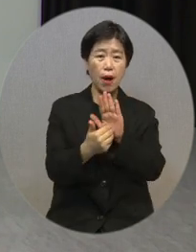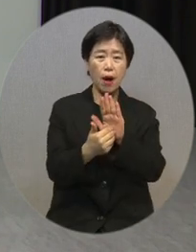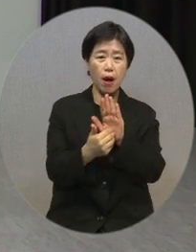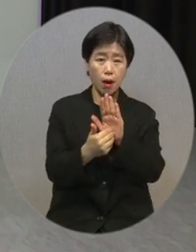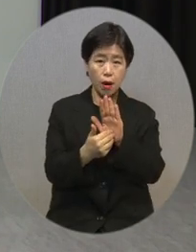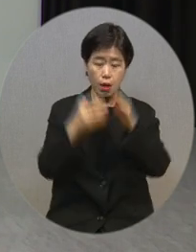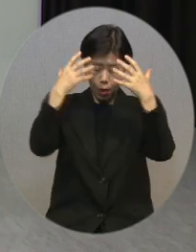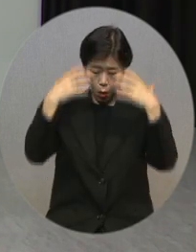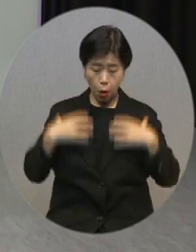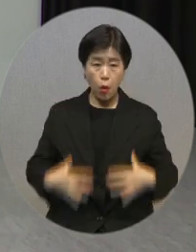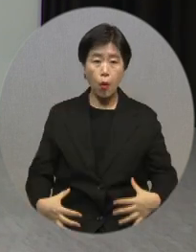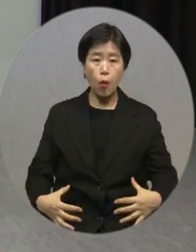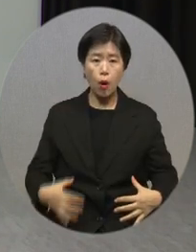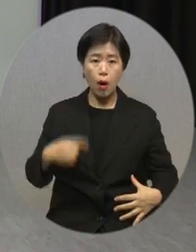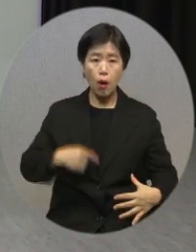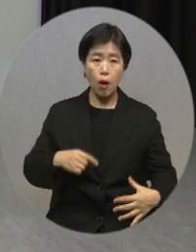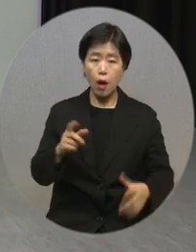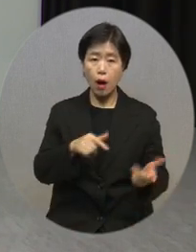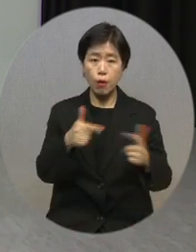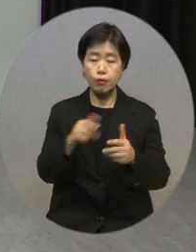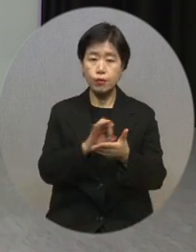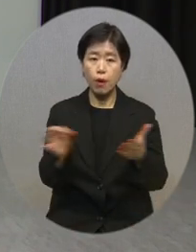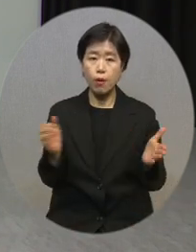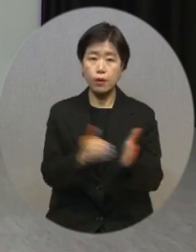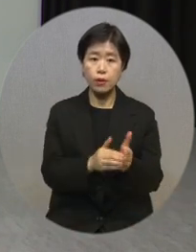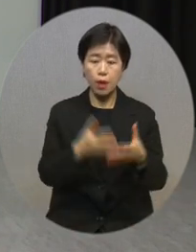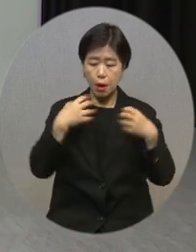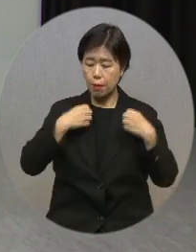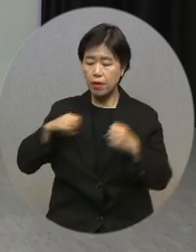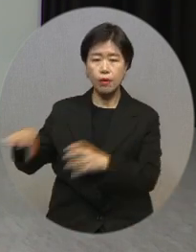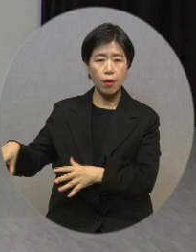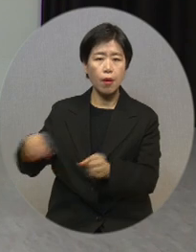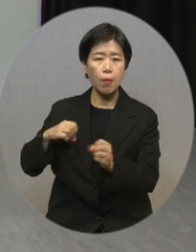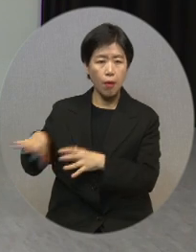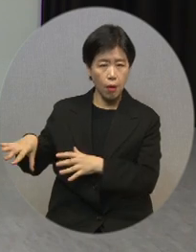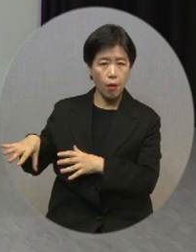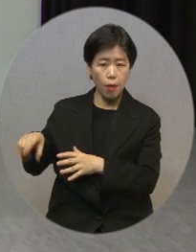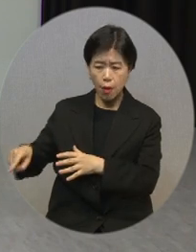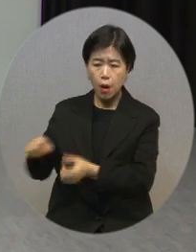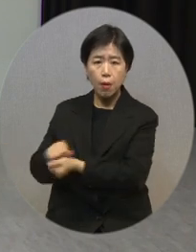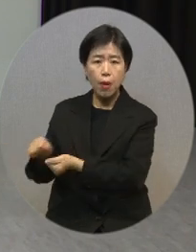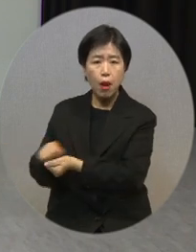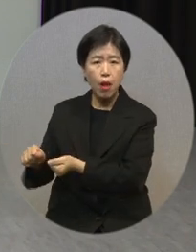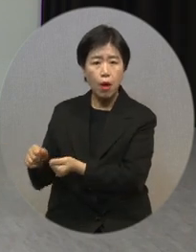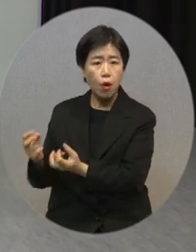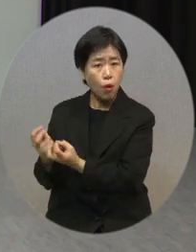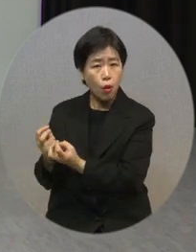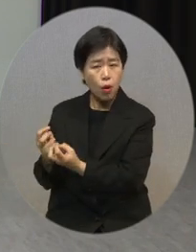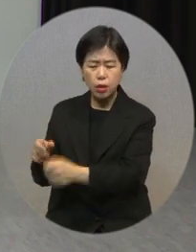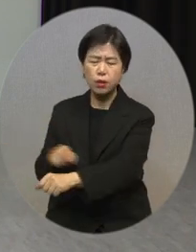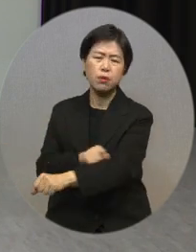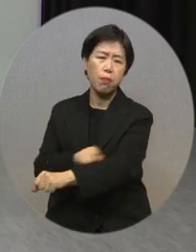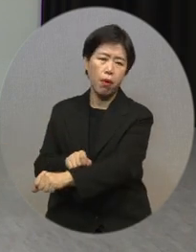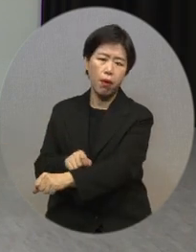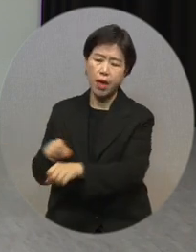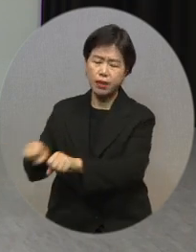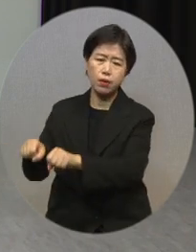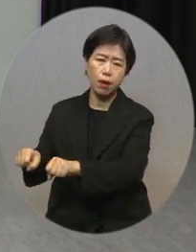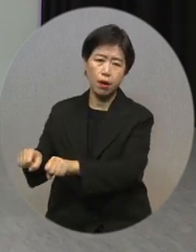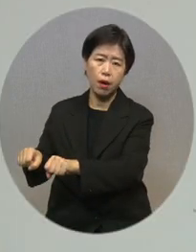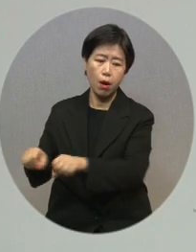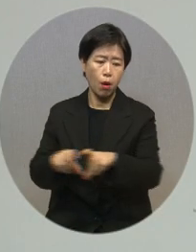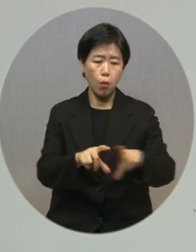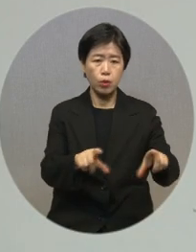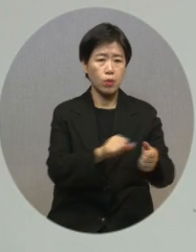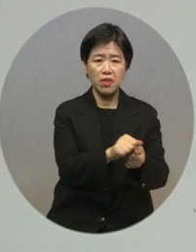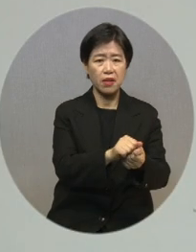물량이 어마어마하더라고요. 근데 그 세탁 그 전체를 그건 특수 세탁이라서 일반 그 세탁소에서는 처리할 수가